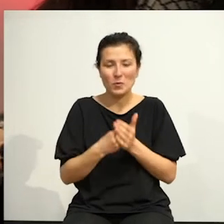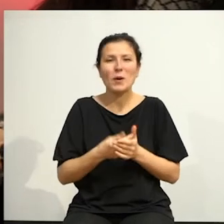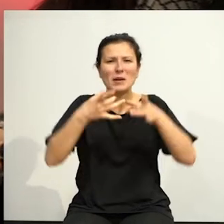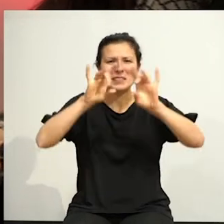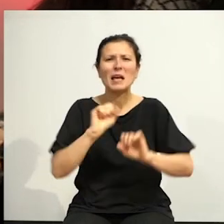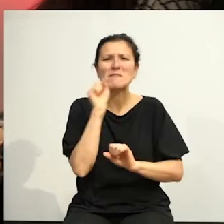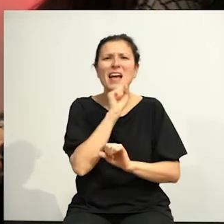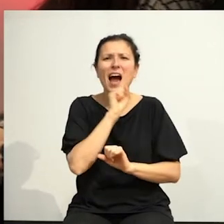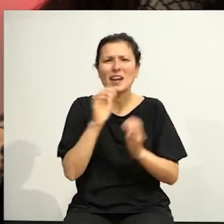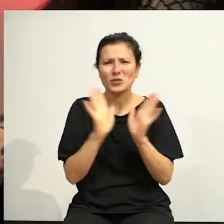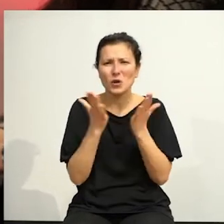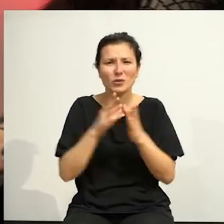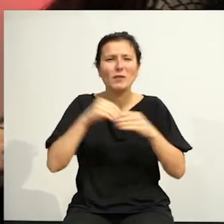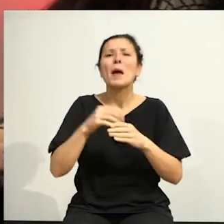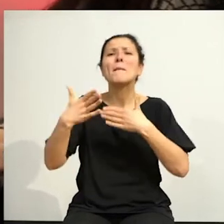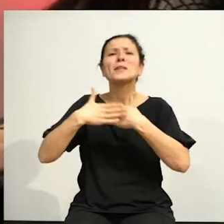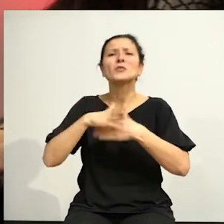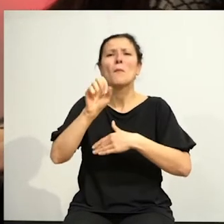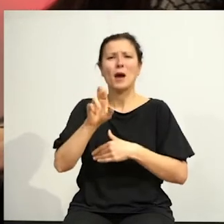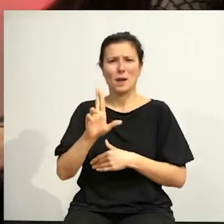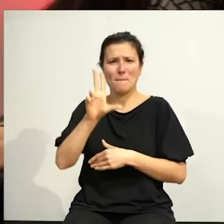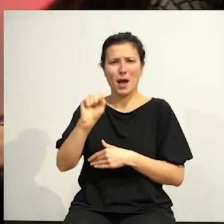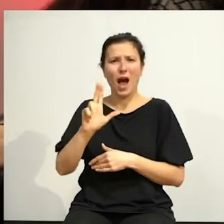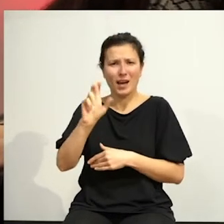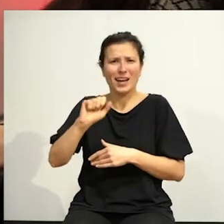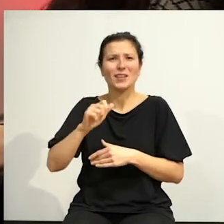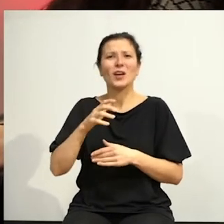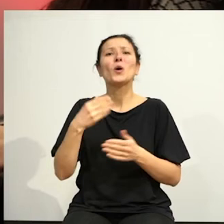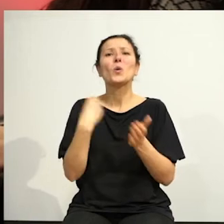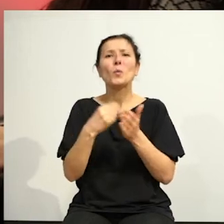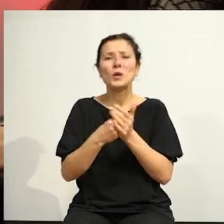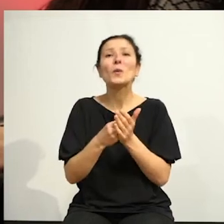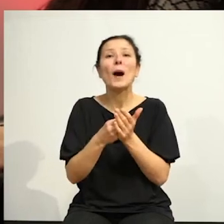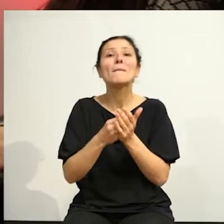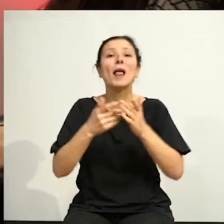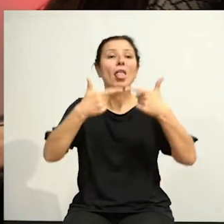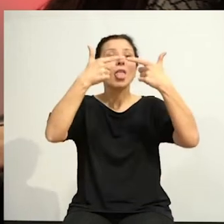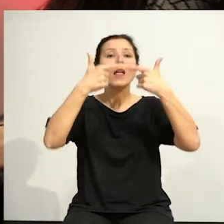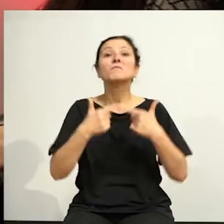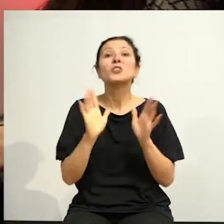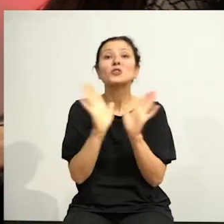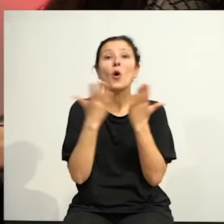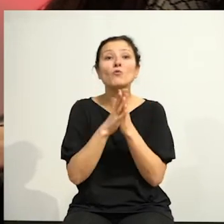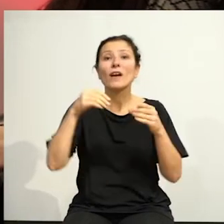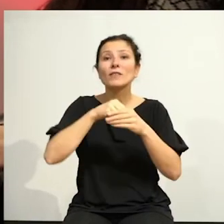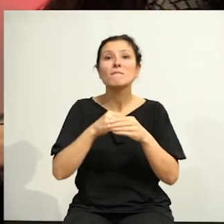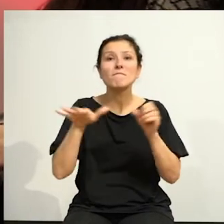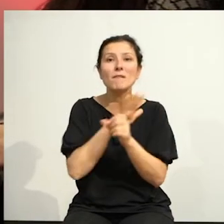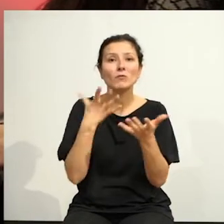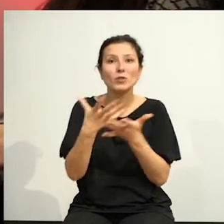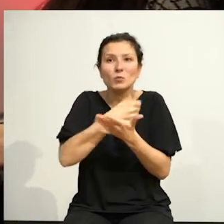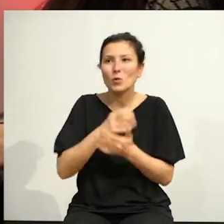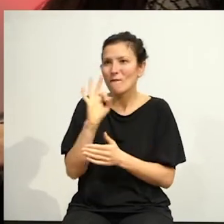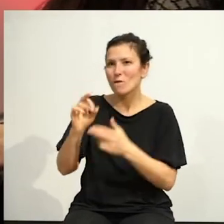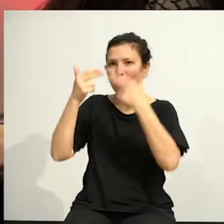koło Barbakanu. Więc tak jak niektórzy kupują samochody, tak dla mnie zbiór taki kompletny Norwida i on był ze mną przez cały czas.